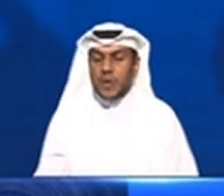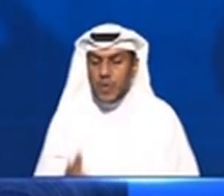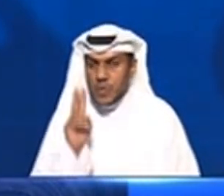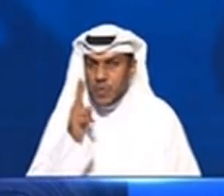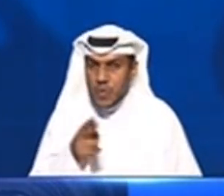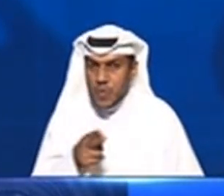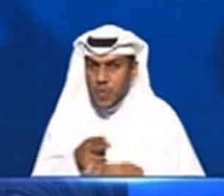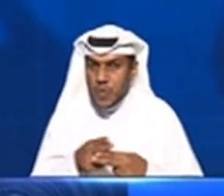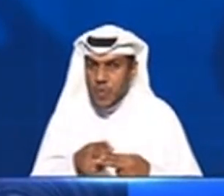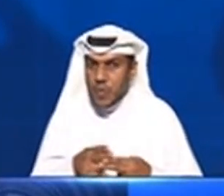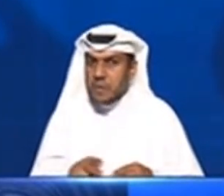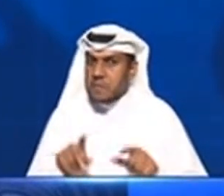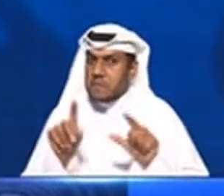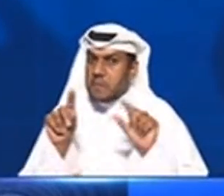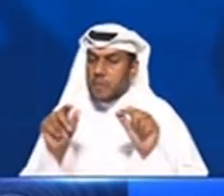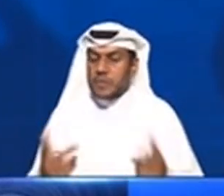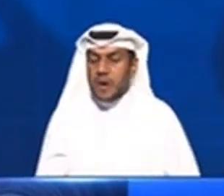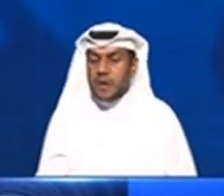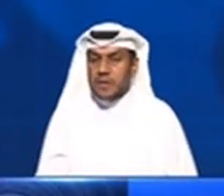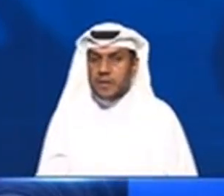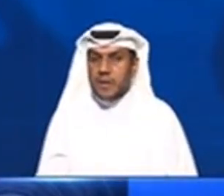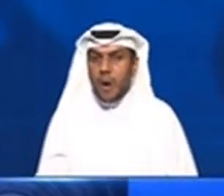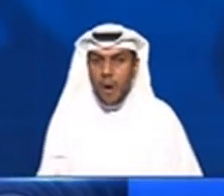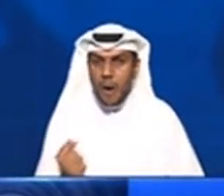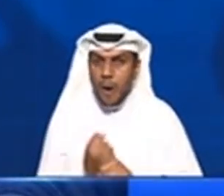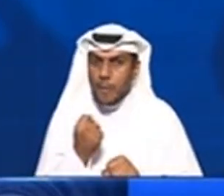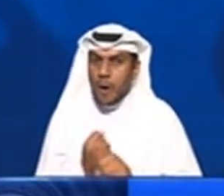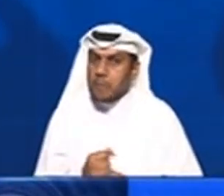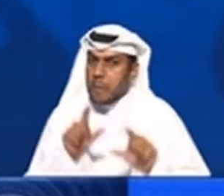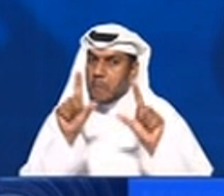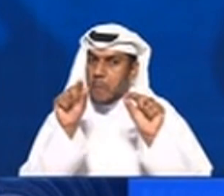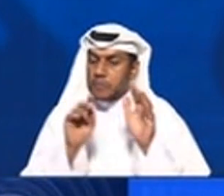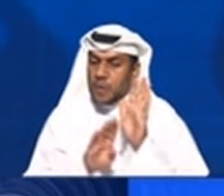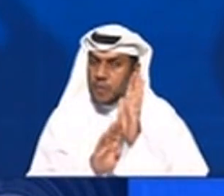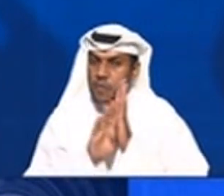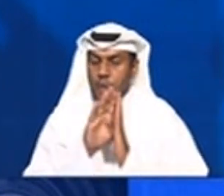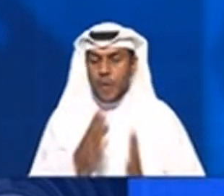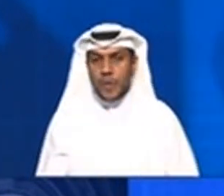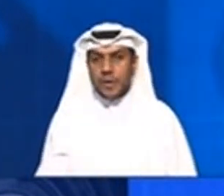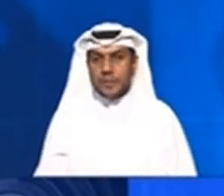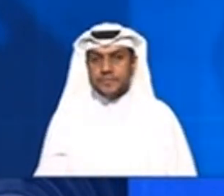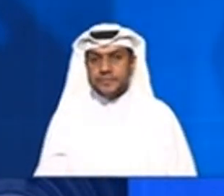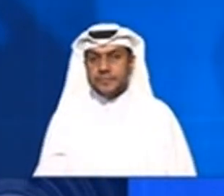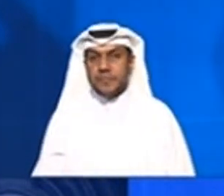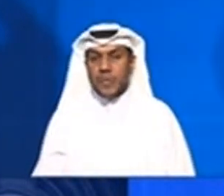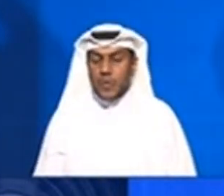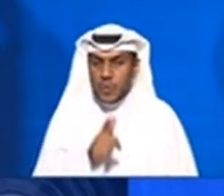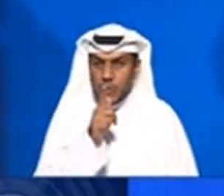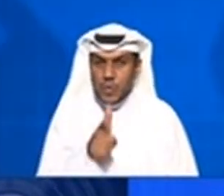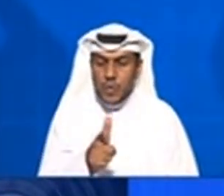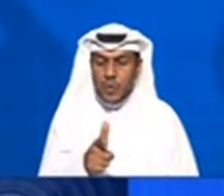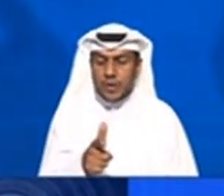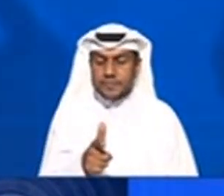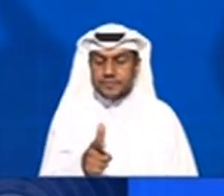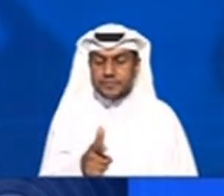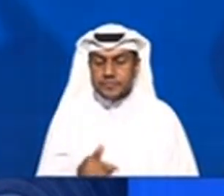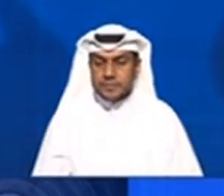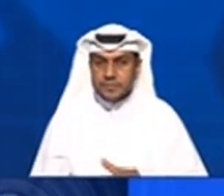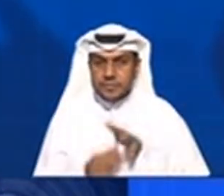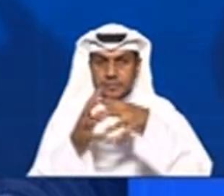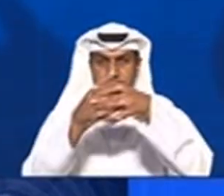الله يحفظه ويشافيه المشهودة والمعروفة. فهذا تقدير من الرئيس الأمريكي